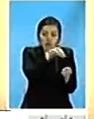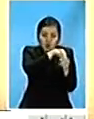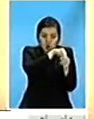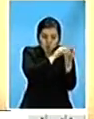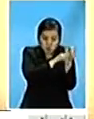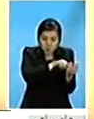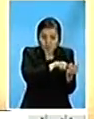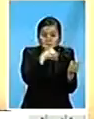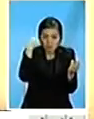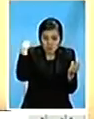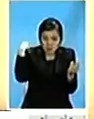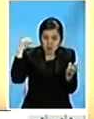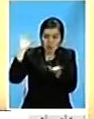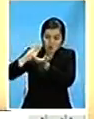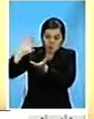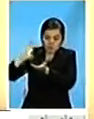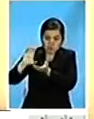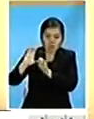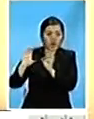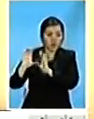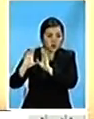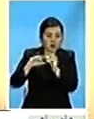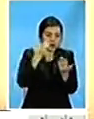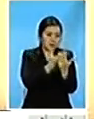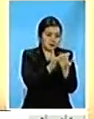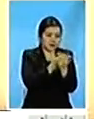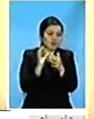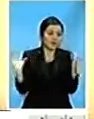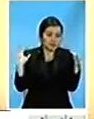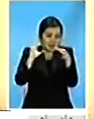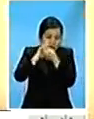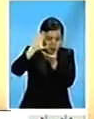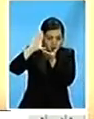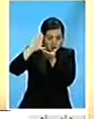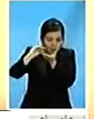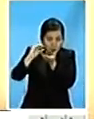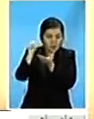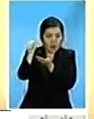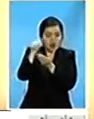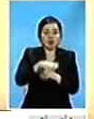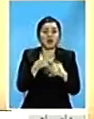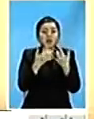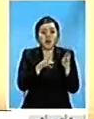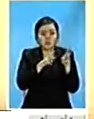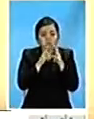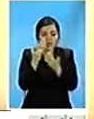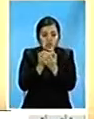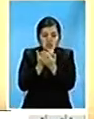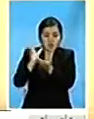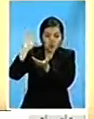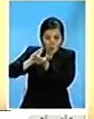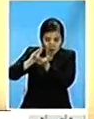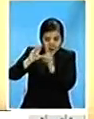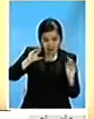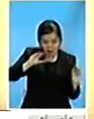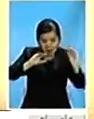งานต่างๆและกองทุนและเงินทุนหมุนเวียนเป็นต้นสำหรับการเพิ่มงบประมาณนั้นคณะกรรม